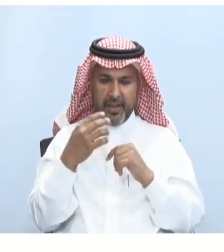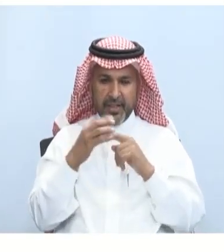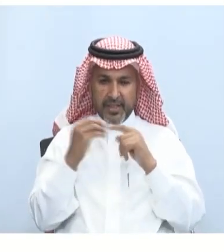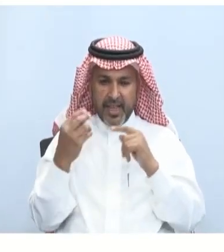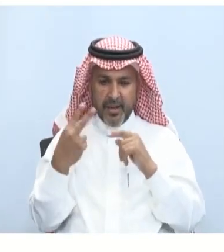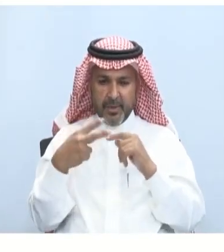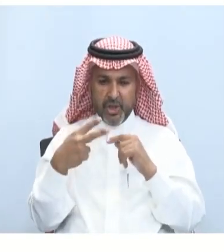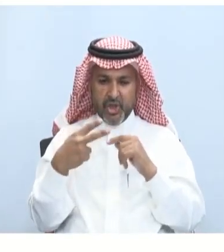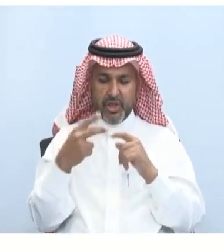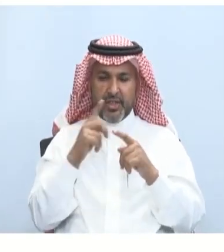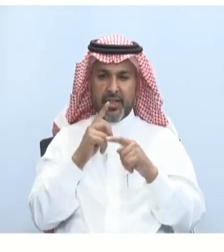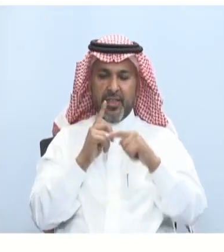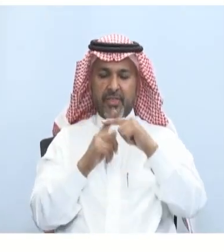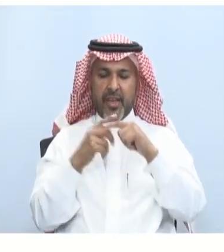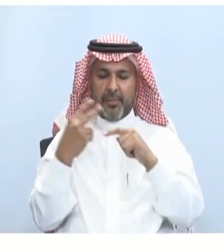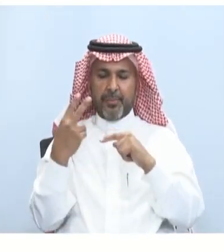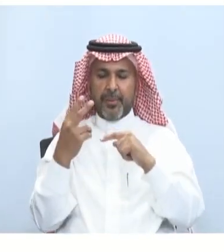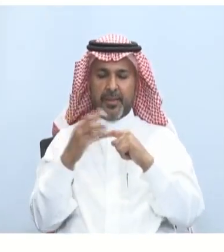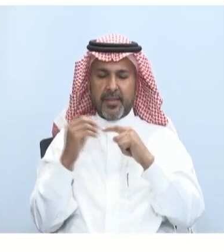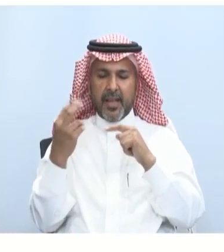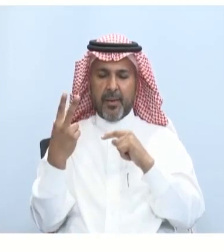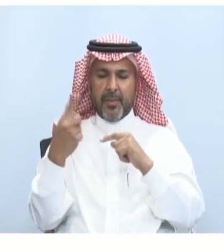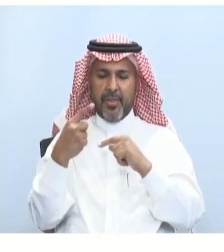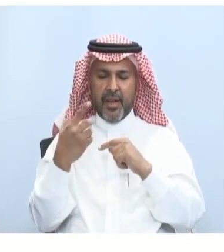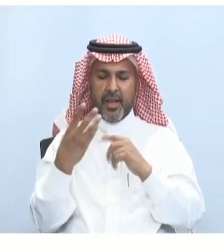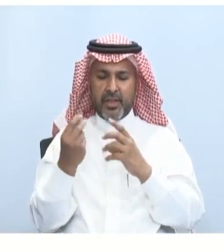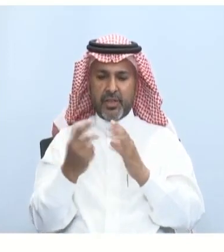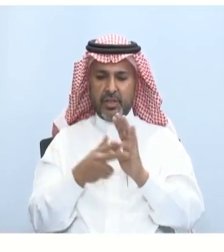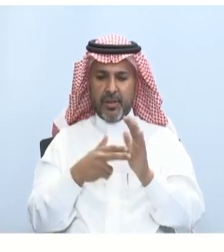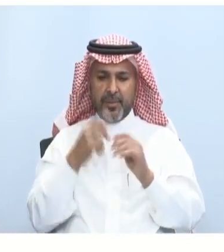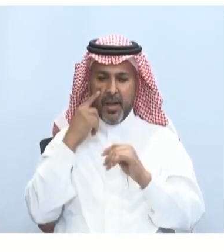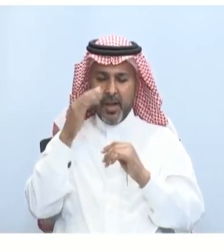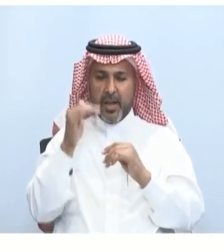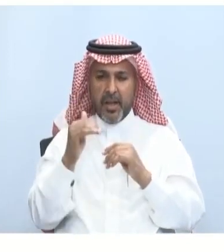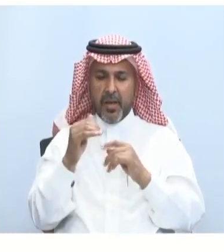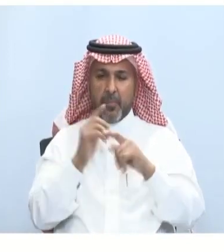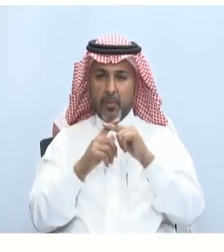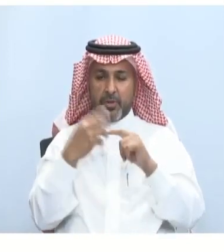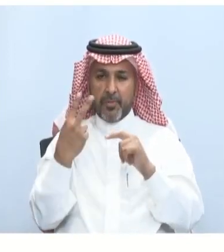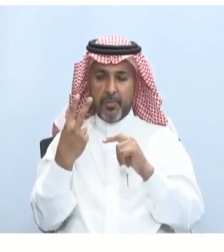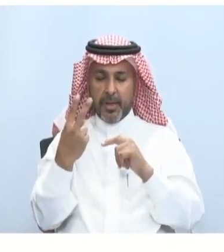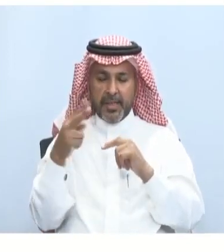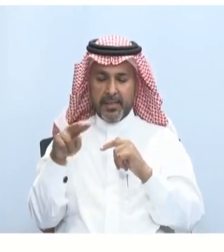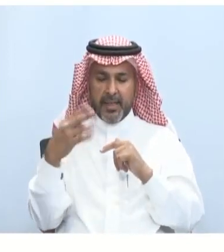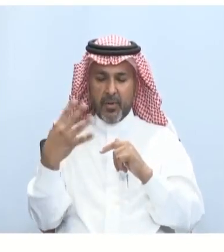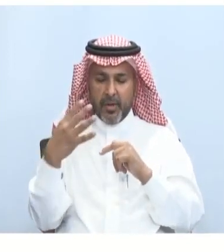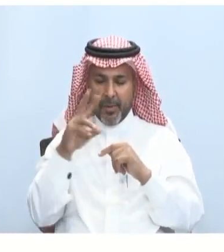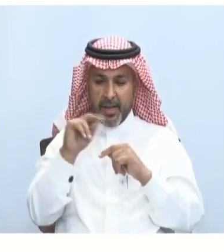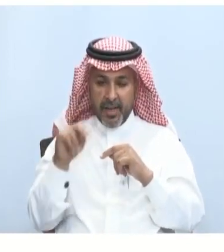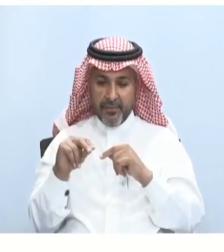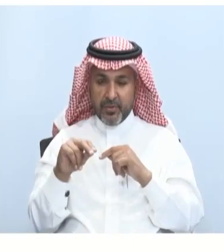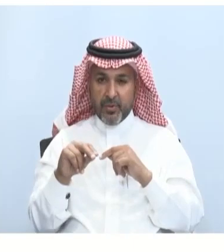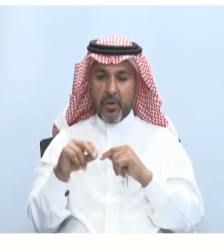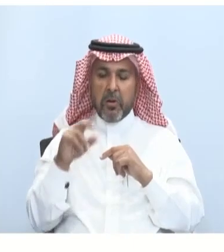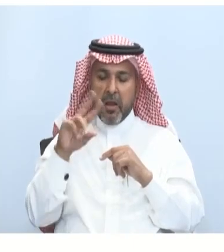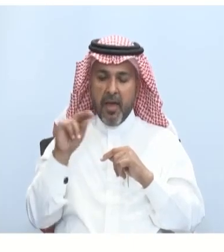240 موجب 240 هل بيعطيني التحليل نفس الناتج في الاخير لاحظوا هنا اصلا هذا